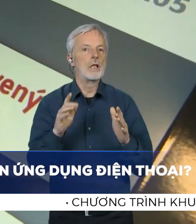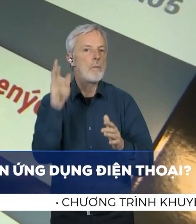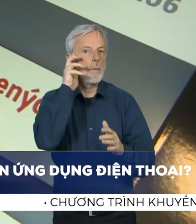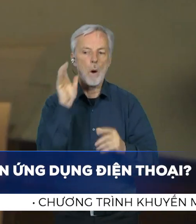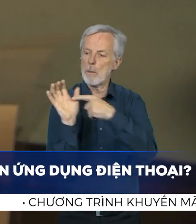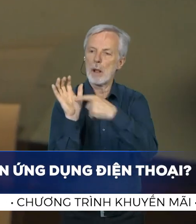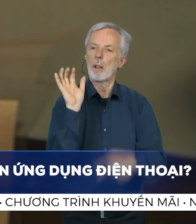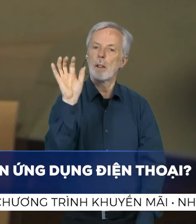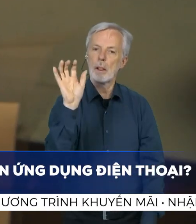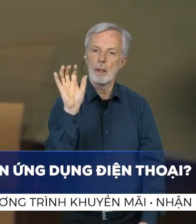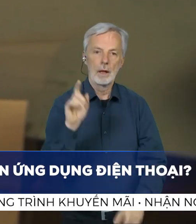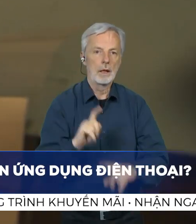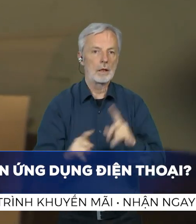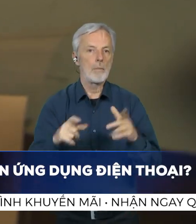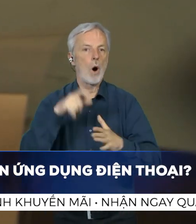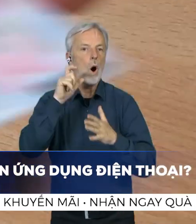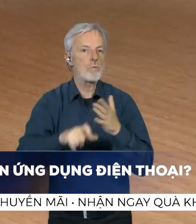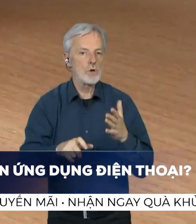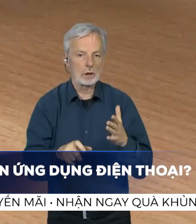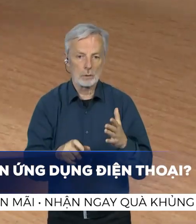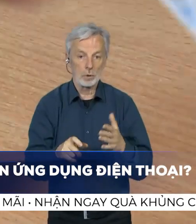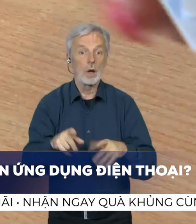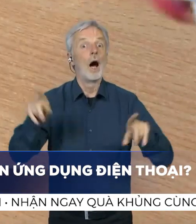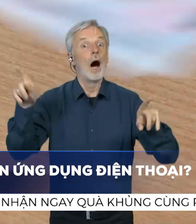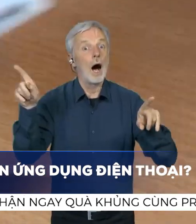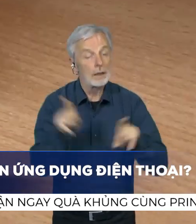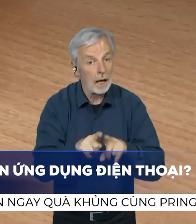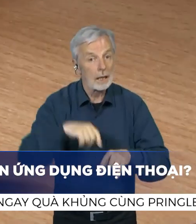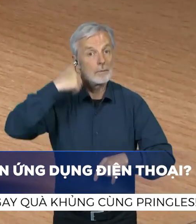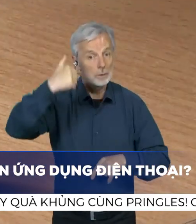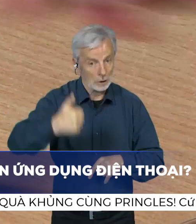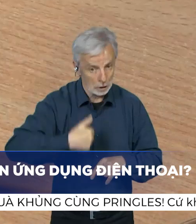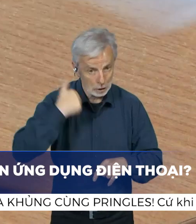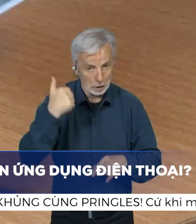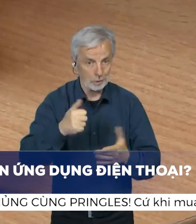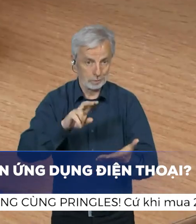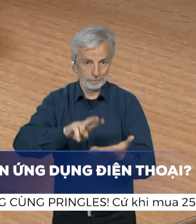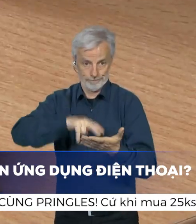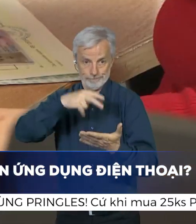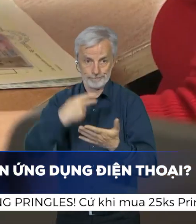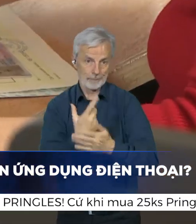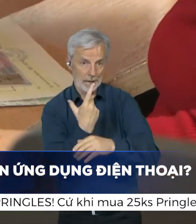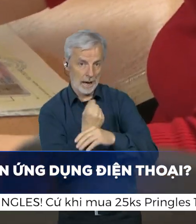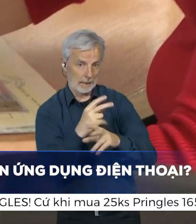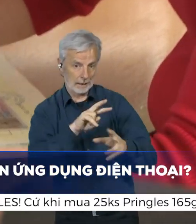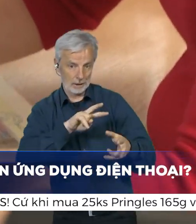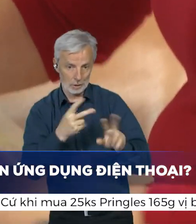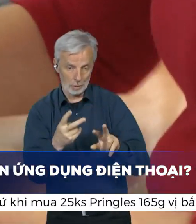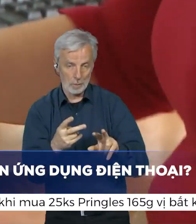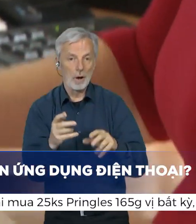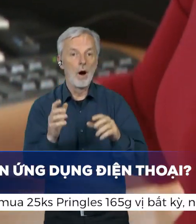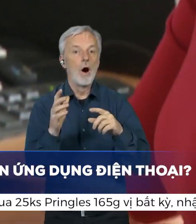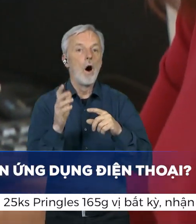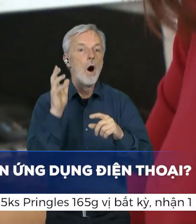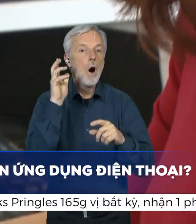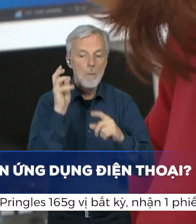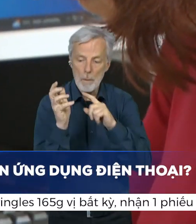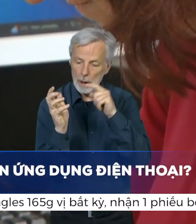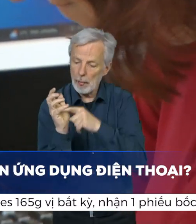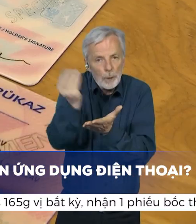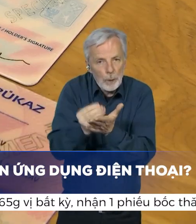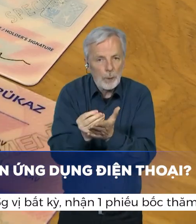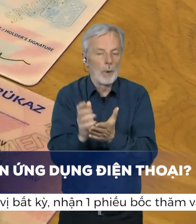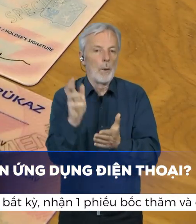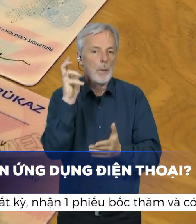tờ trực tiếp hoặc điện tử. Cơ quan Thông tin và Kỹ thuật số đang phát triển ứng dụng eDokladi. Theo đó, từ năm tới sau khi được đưa vào áp